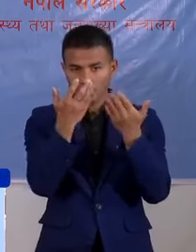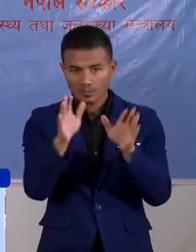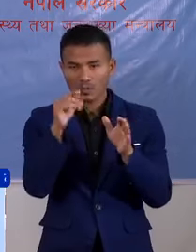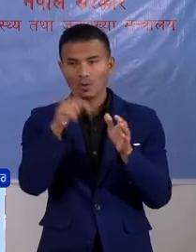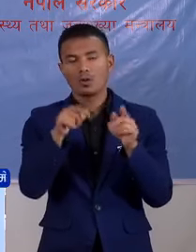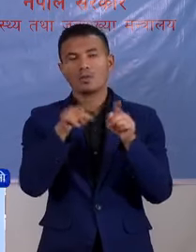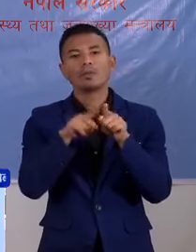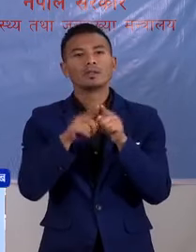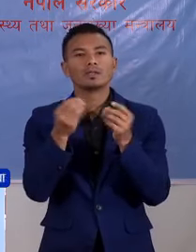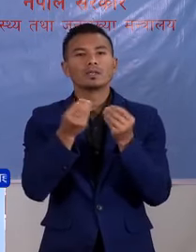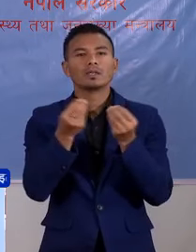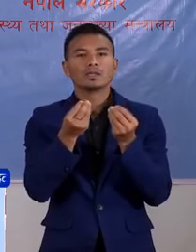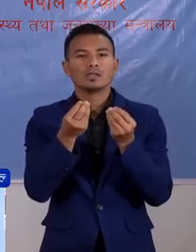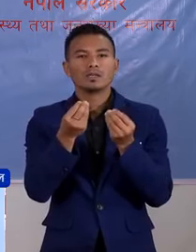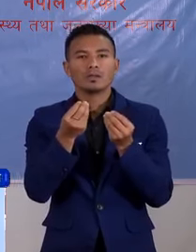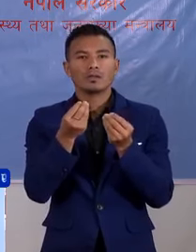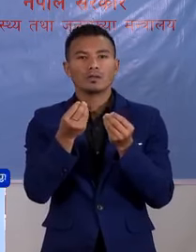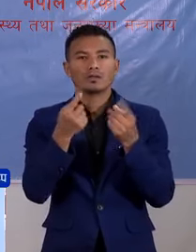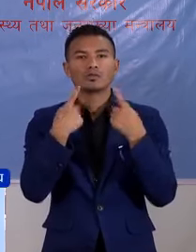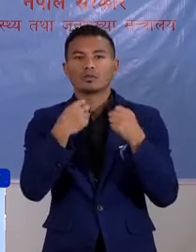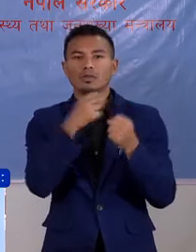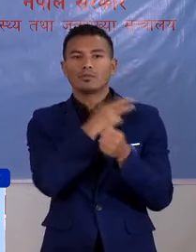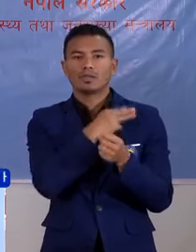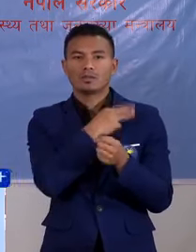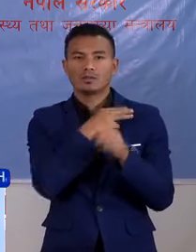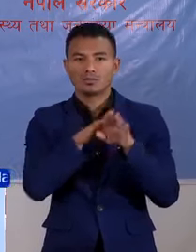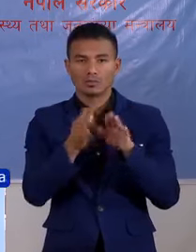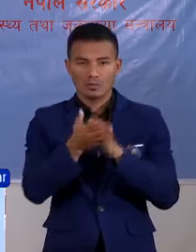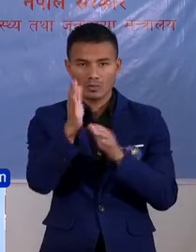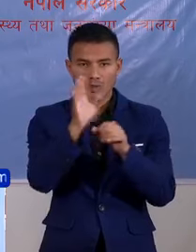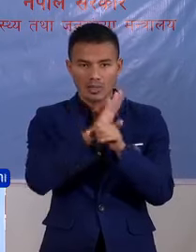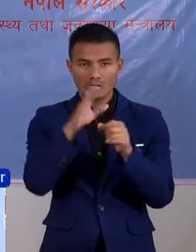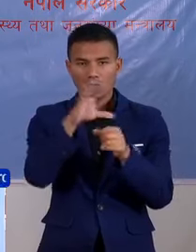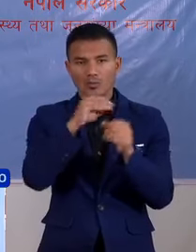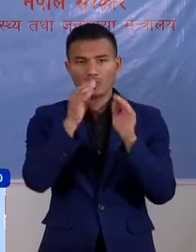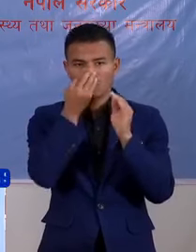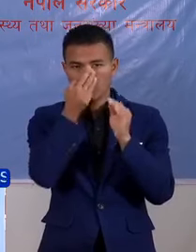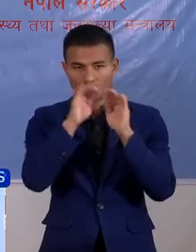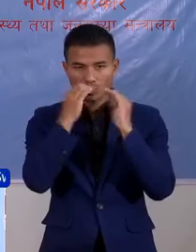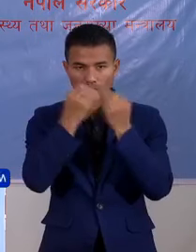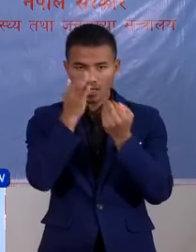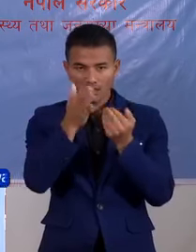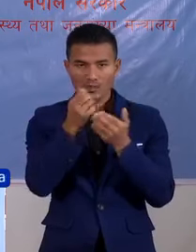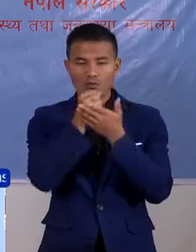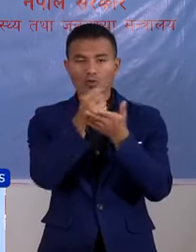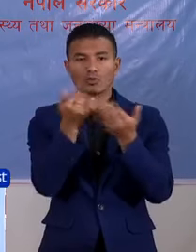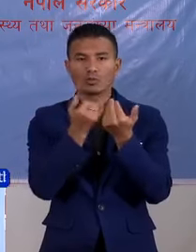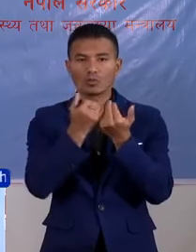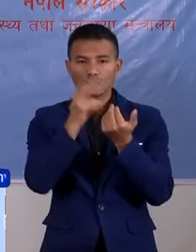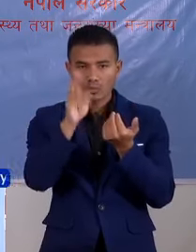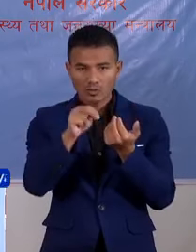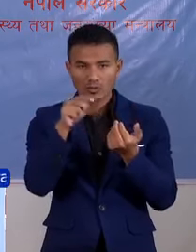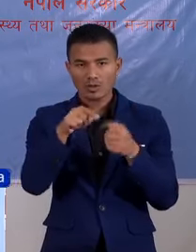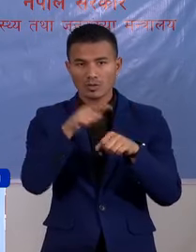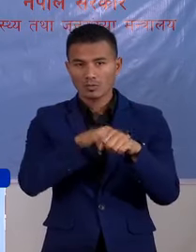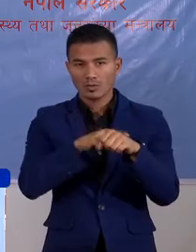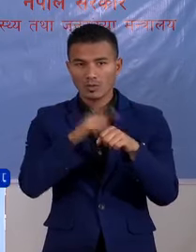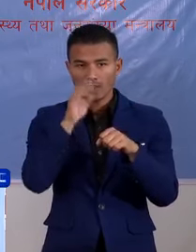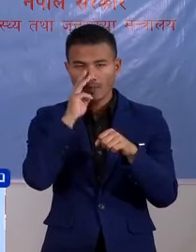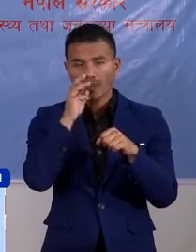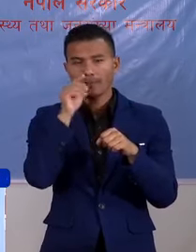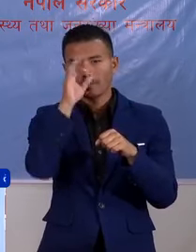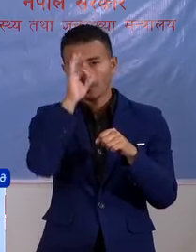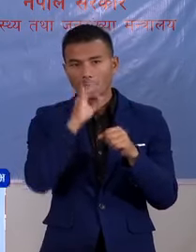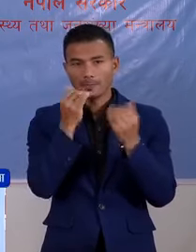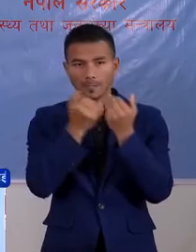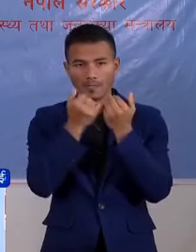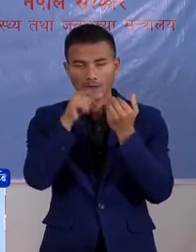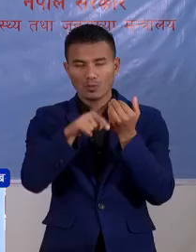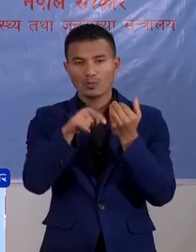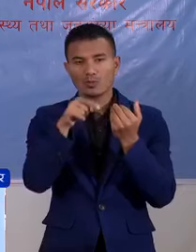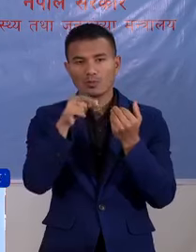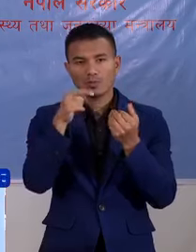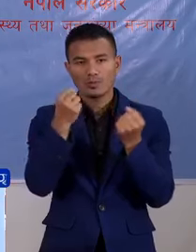ये